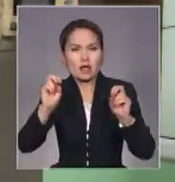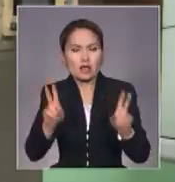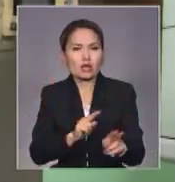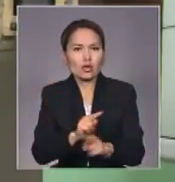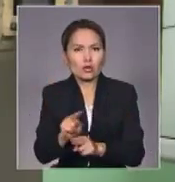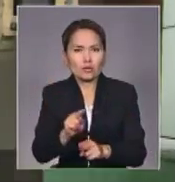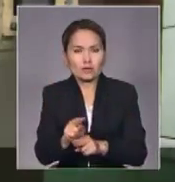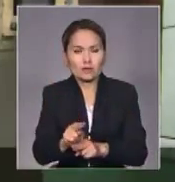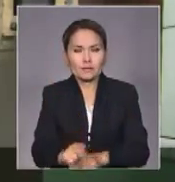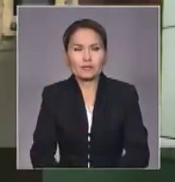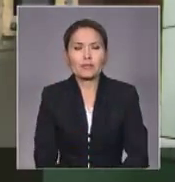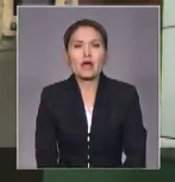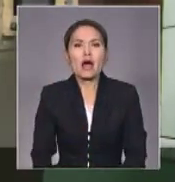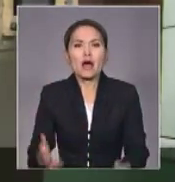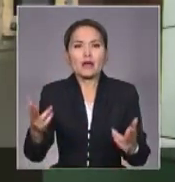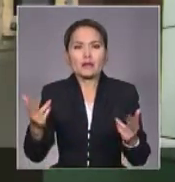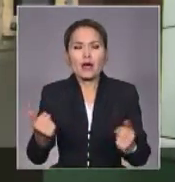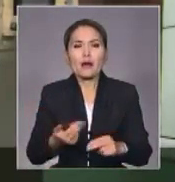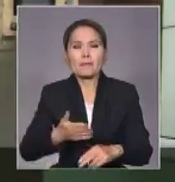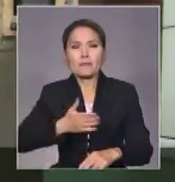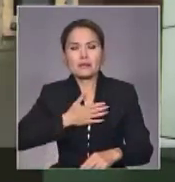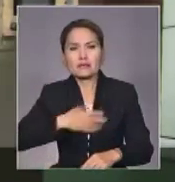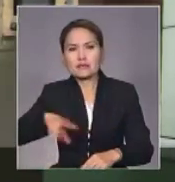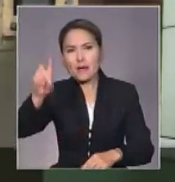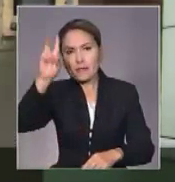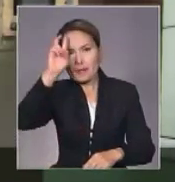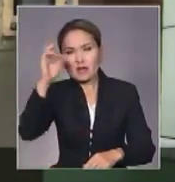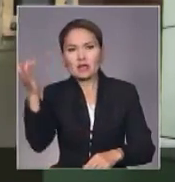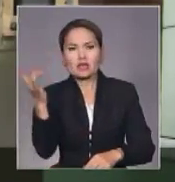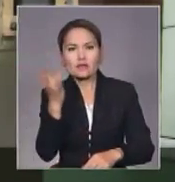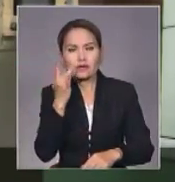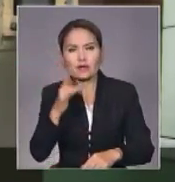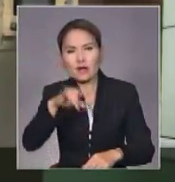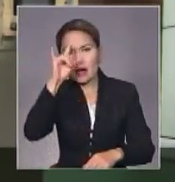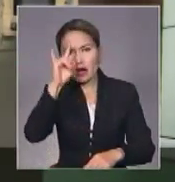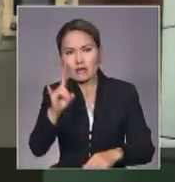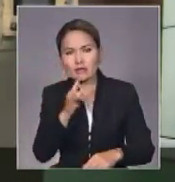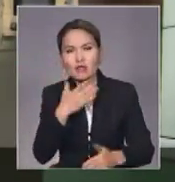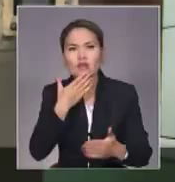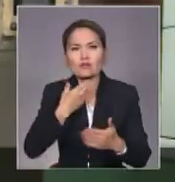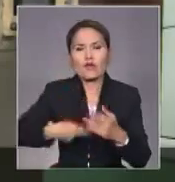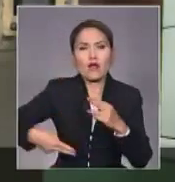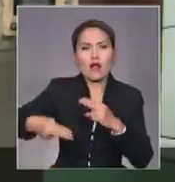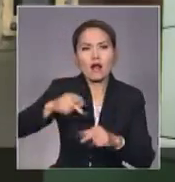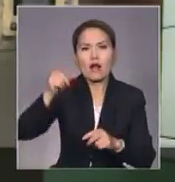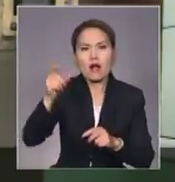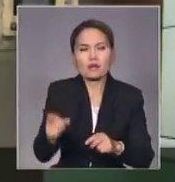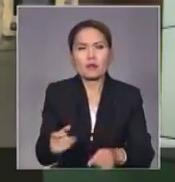Сіздердің елде жас кәсіпорын аяғынан тік тұрып кету үшін мемлекет бар жағдайды жасаған. Сондықтан мен де өз